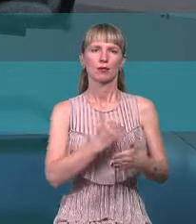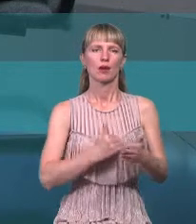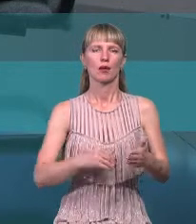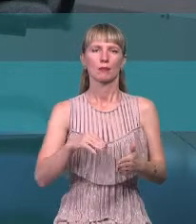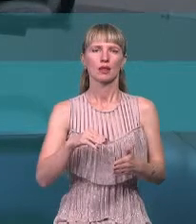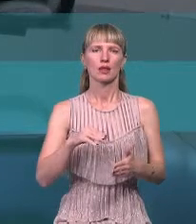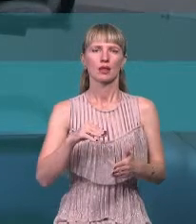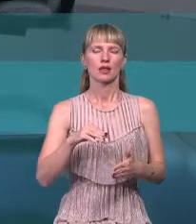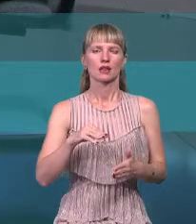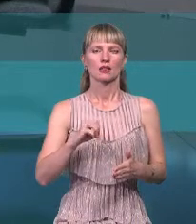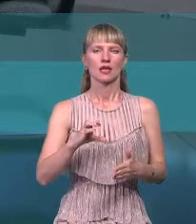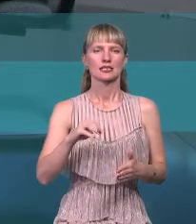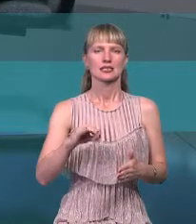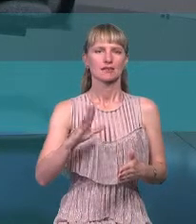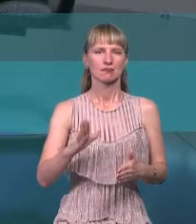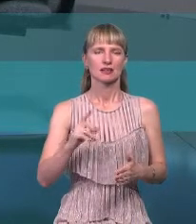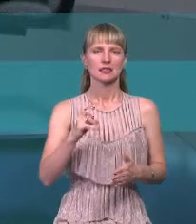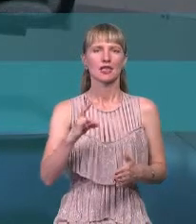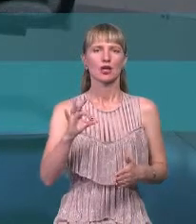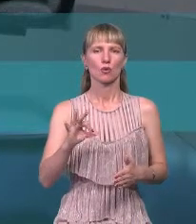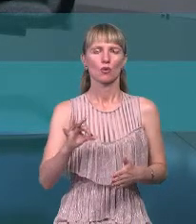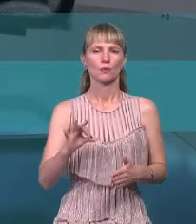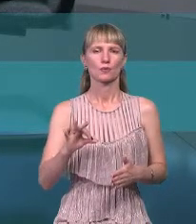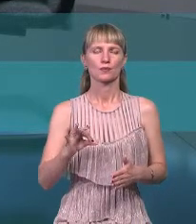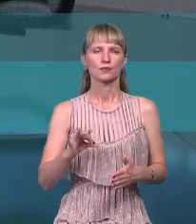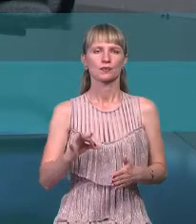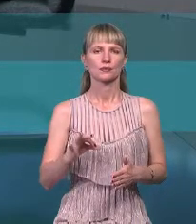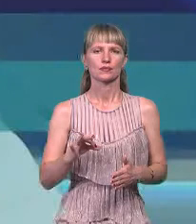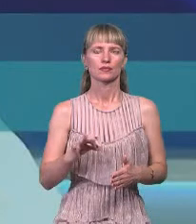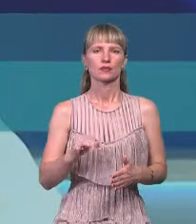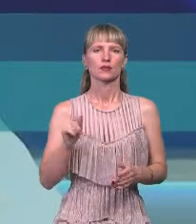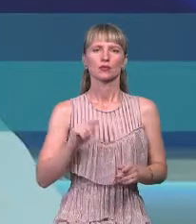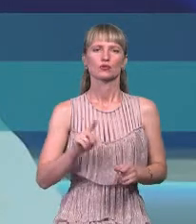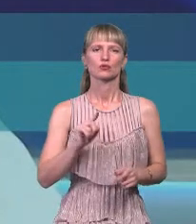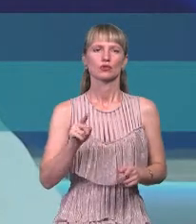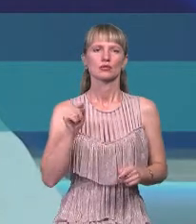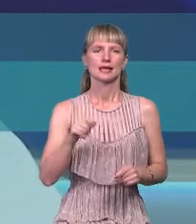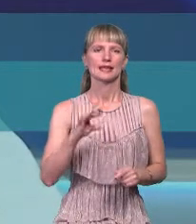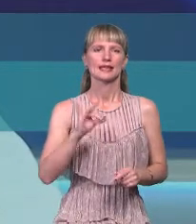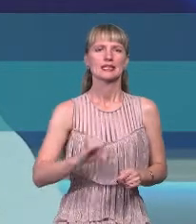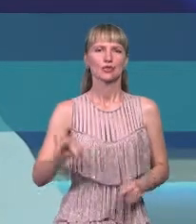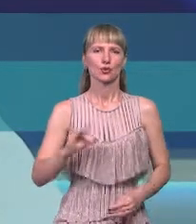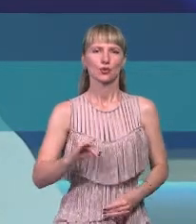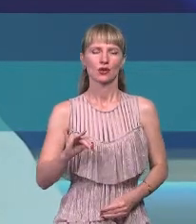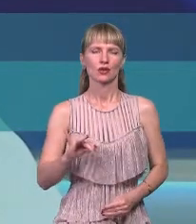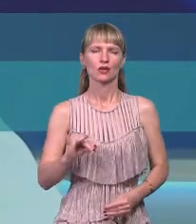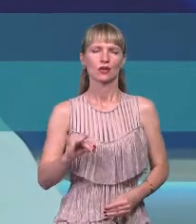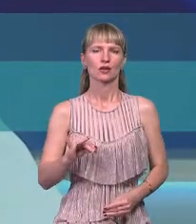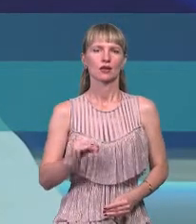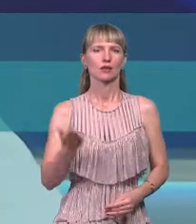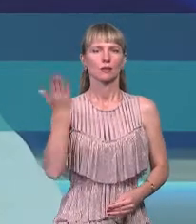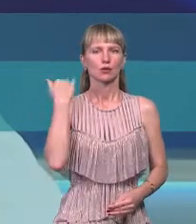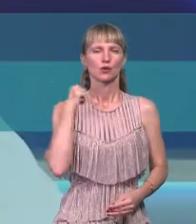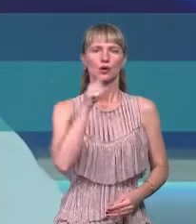тестів. Програмі тестів ЗНО, тому що з тієї ж історії, минулі